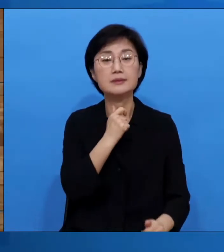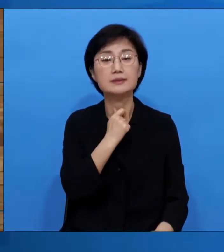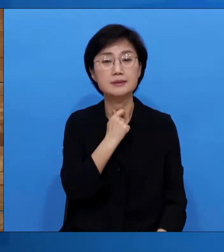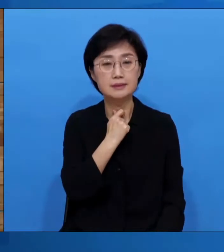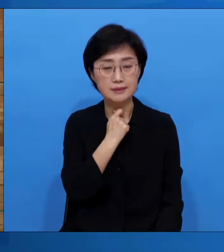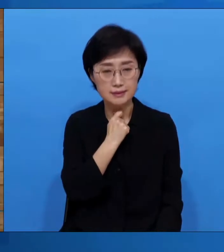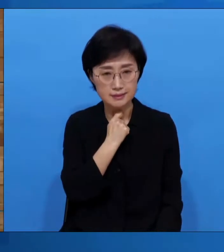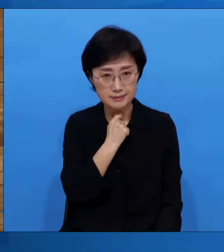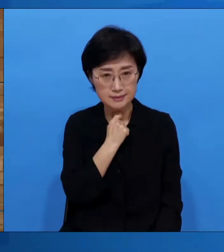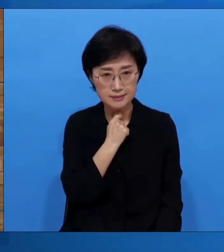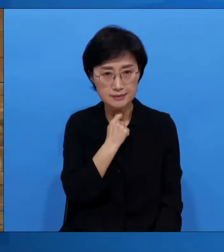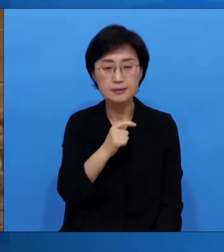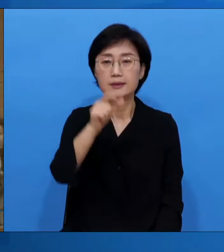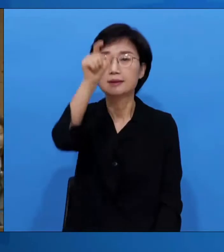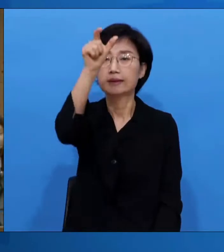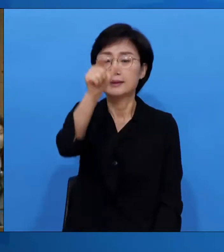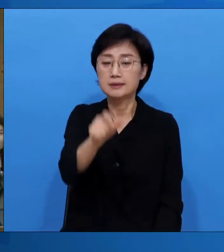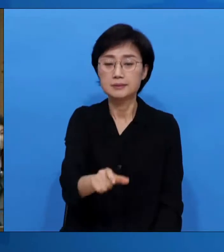힘쓰리